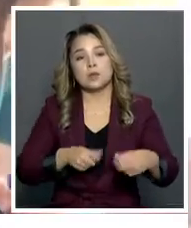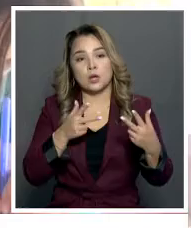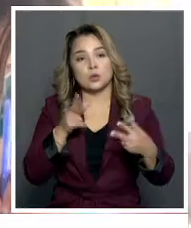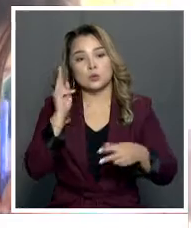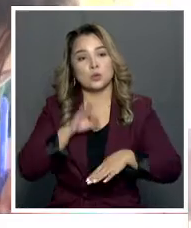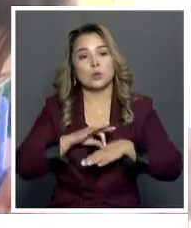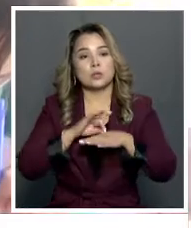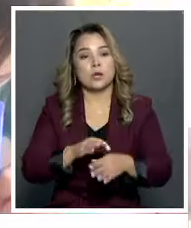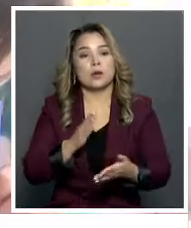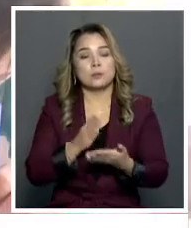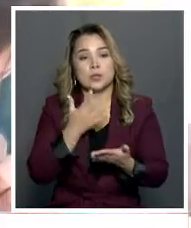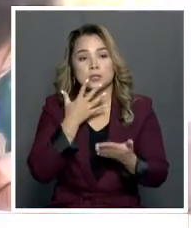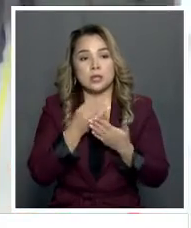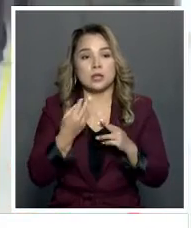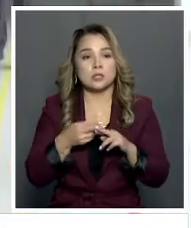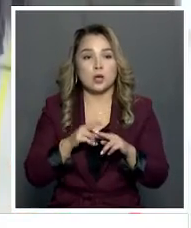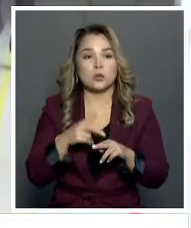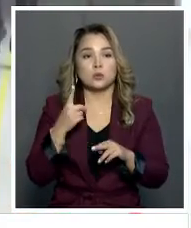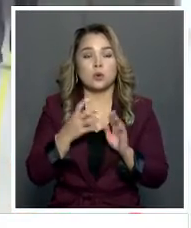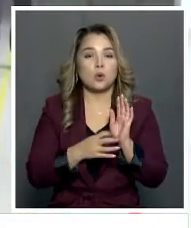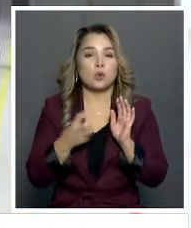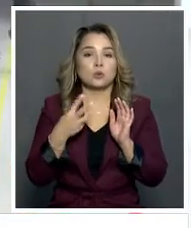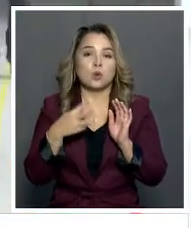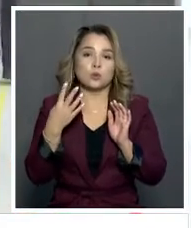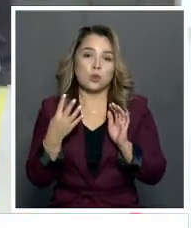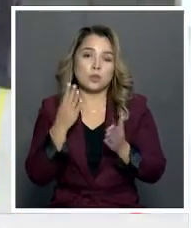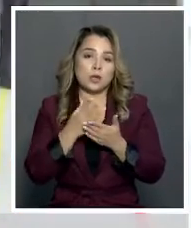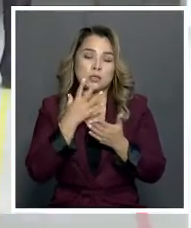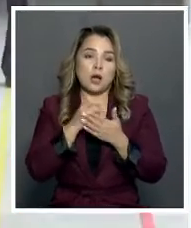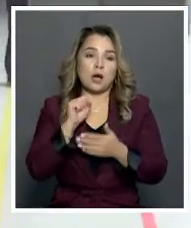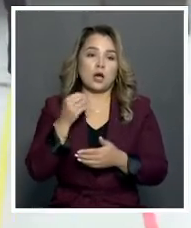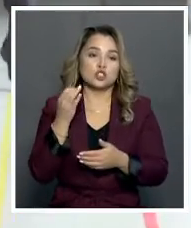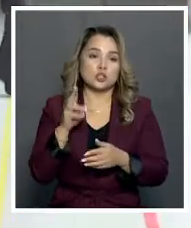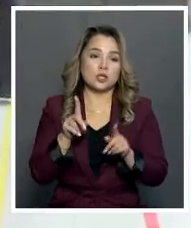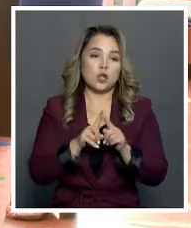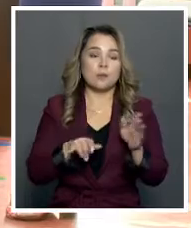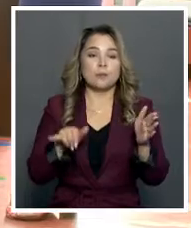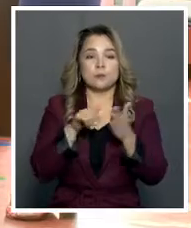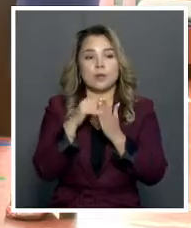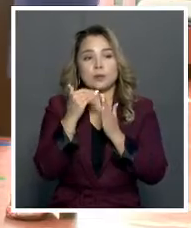Сондай-ақ облыста 934 білім беру ұйымы түгел ашық бағдарламасын енгізген.